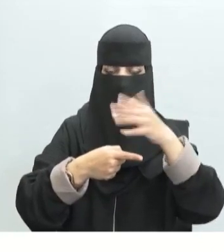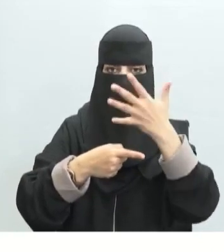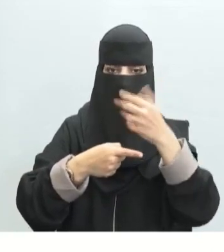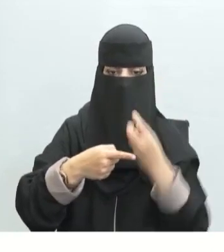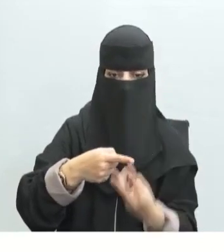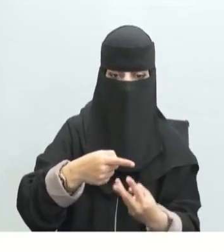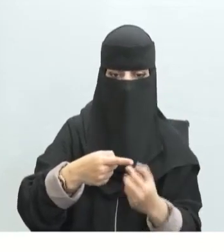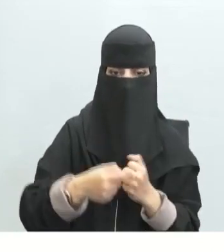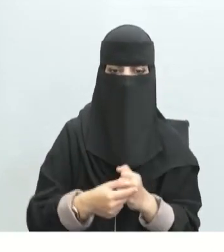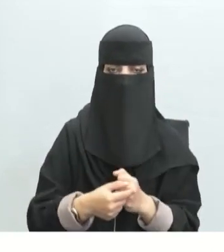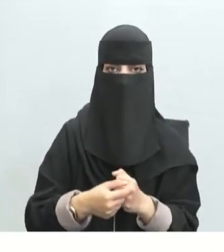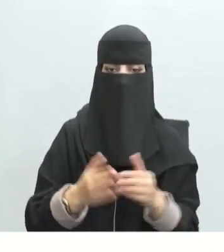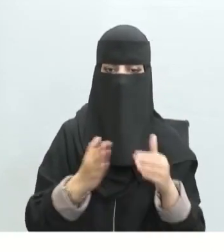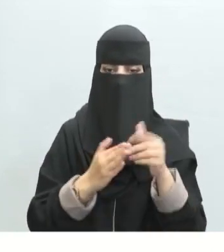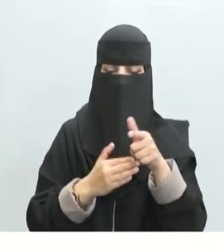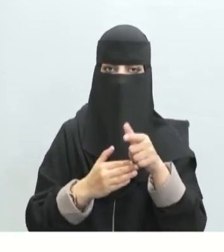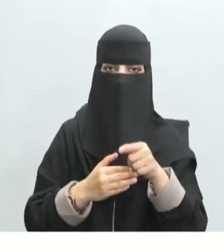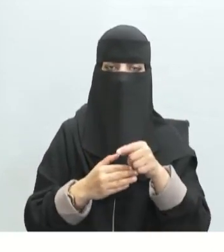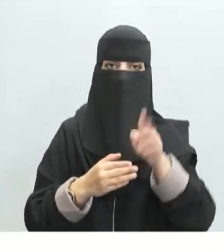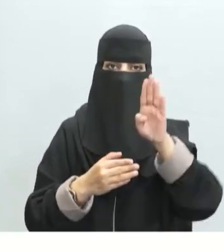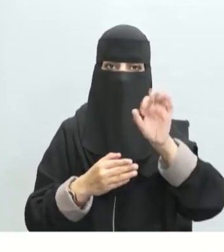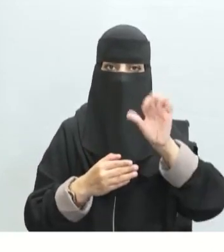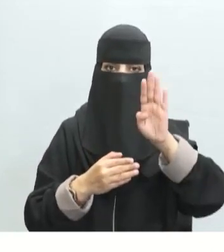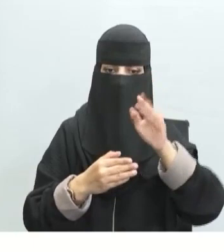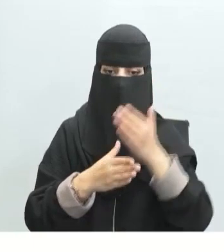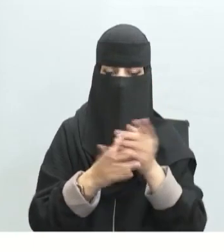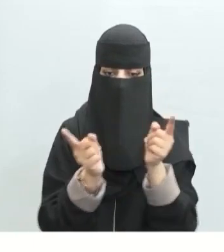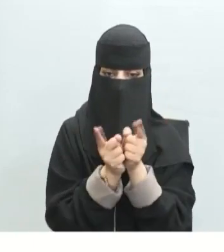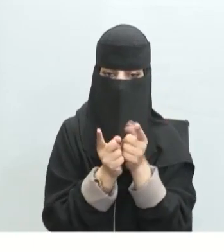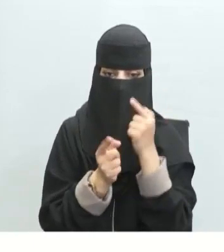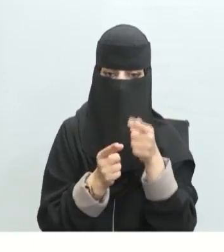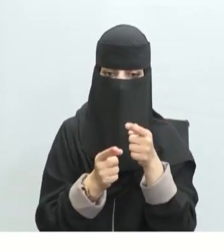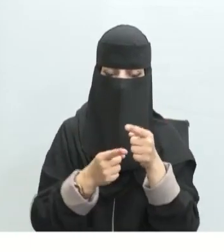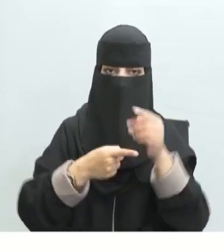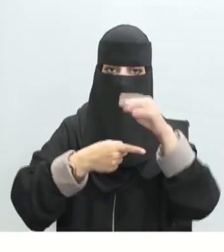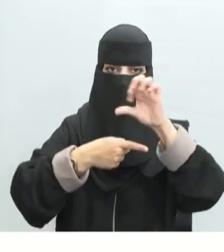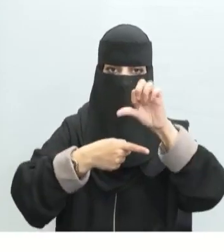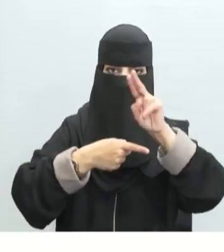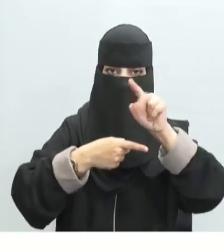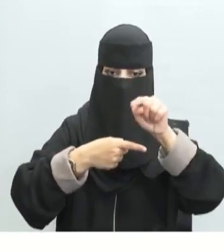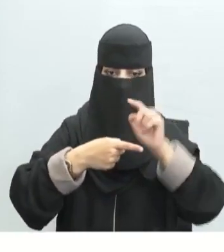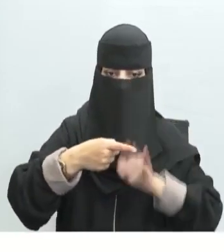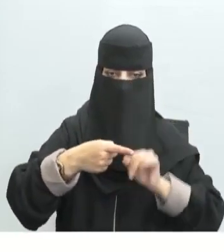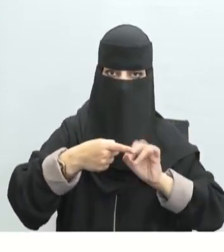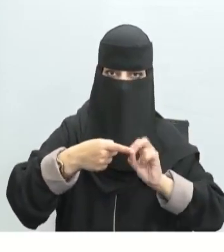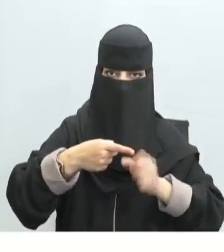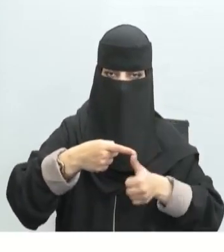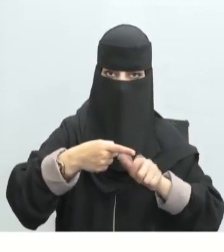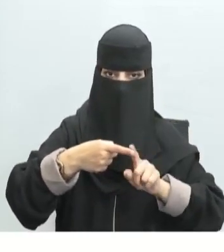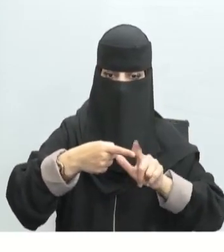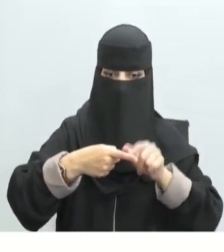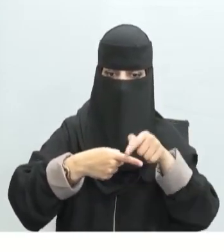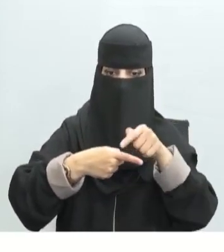3 واخيرا الكوسيك بعد التبسيط ايضا بتكون الوتر على المقابل اللي بتصير 5